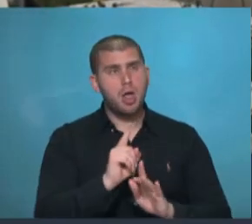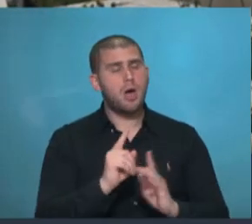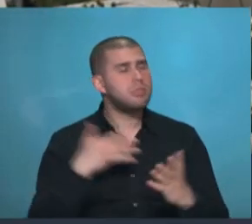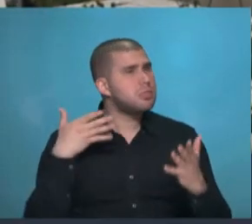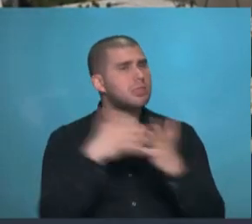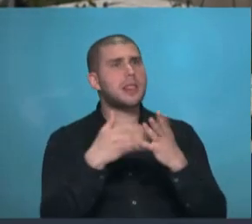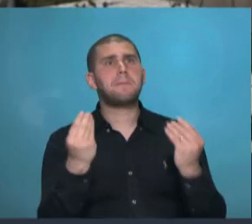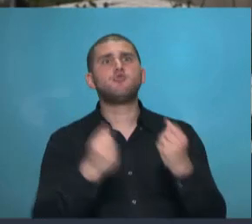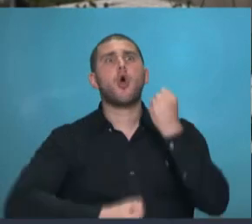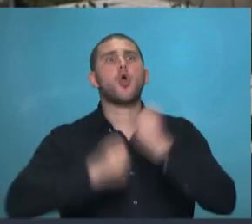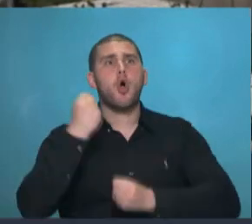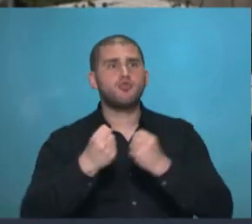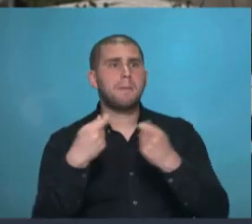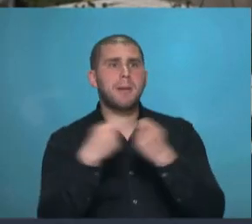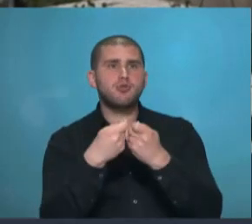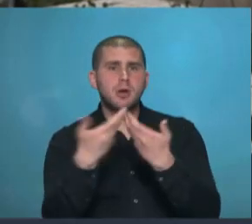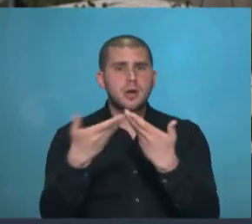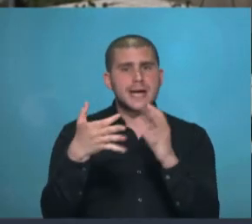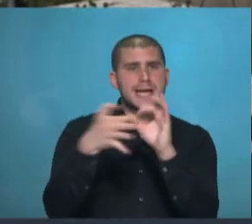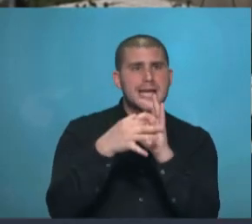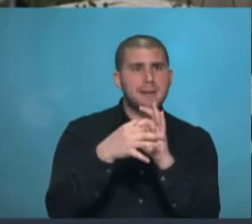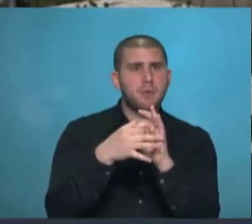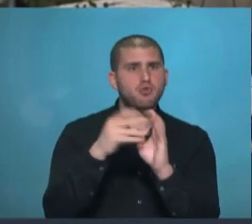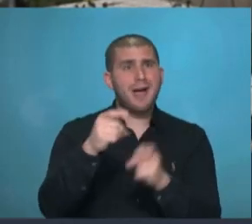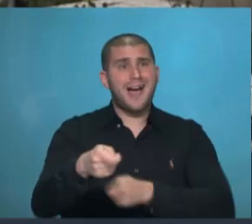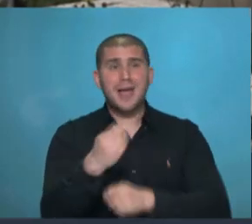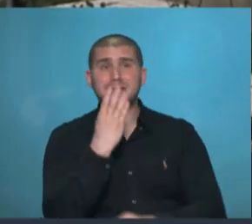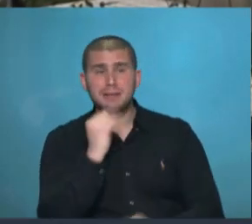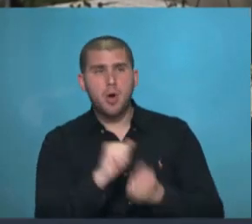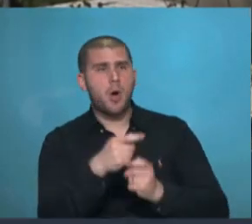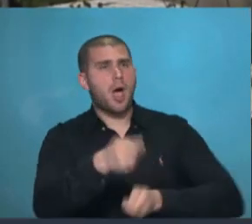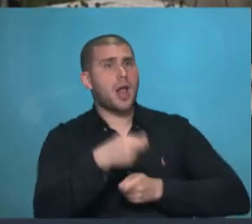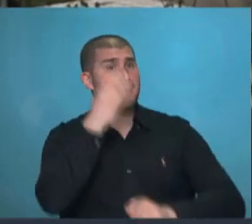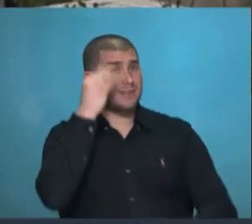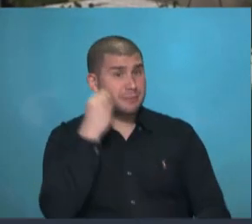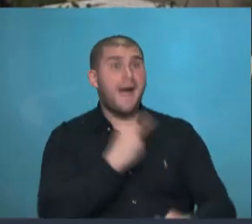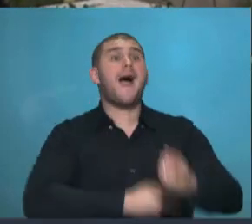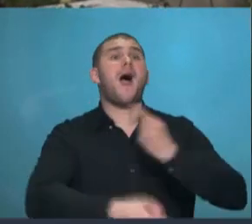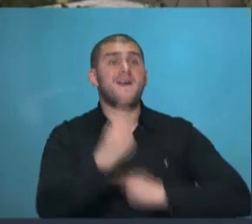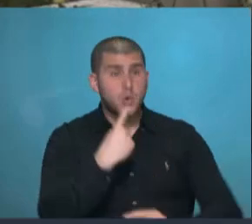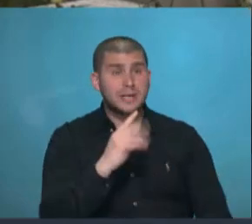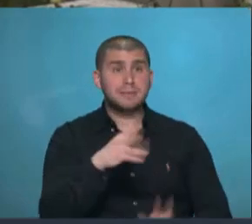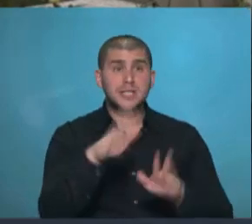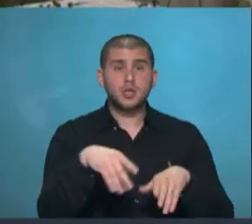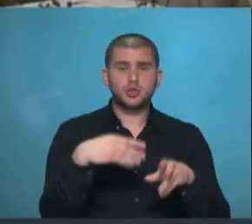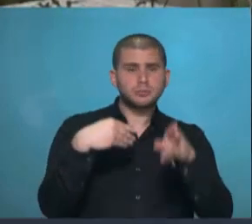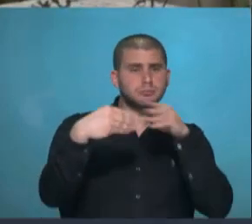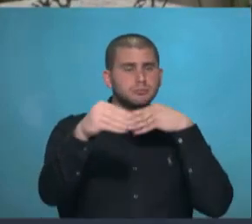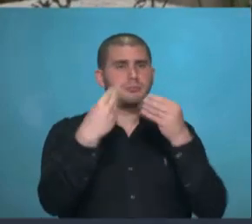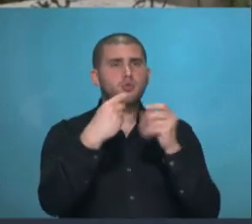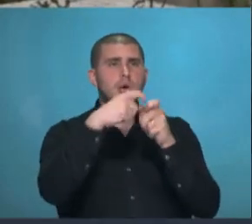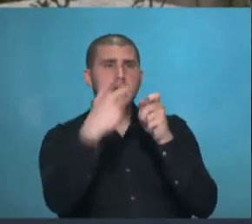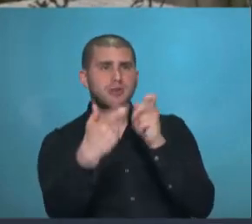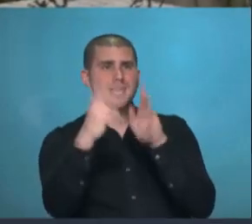באיזשהו קושי מבחינת החיבור הזה בין חקלאים ישראלים לחקלאים פלסטינים. נהפוך הוא, אם יש גשר שיכול